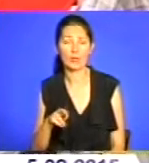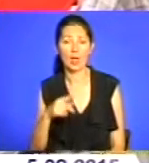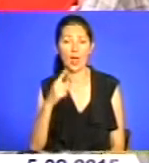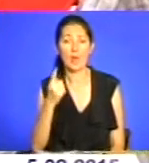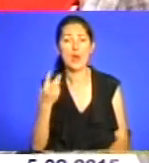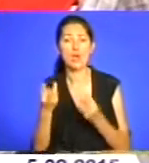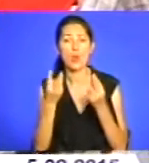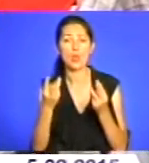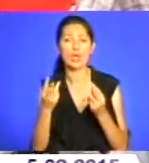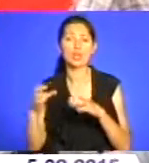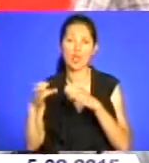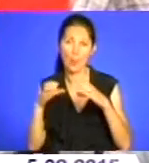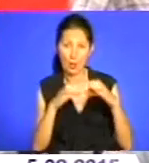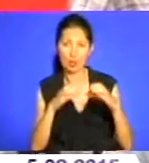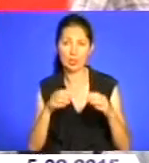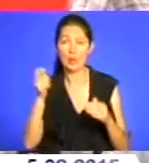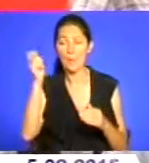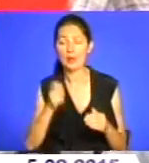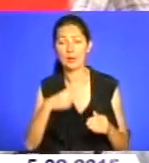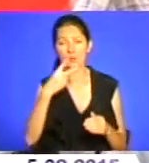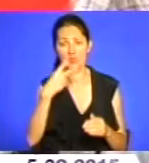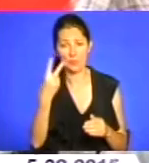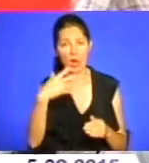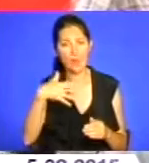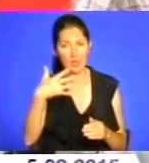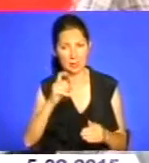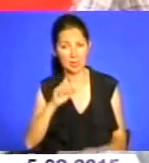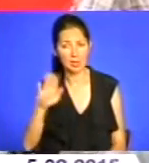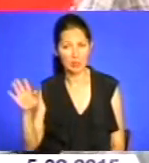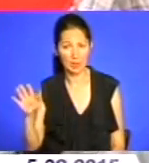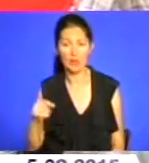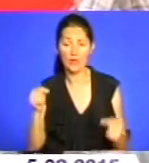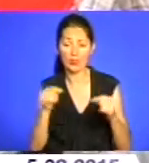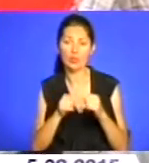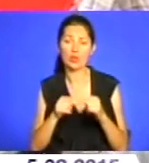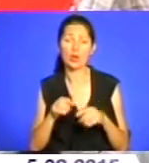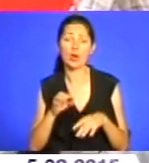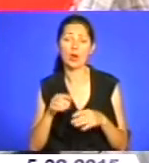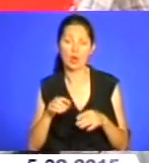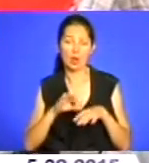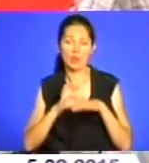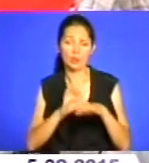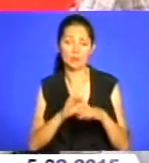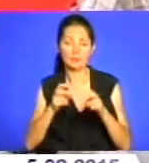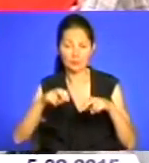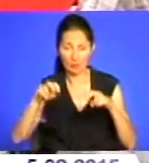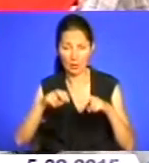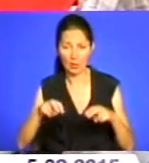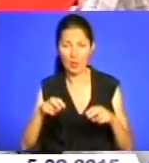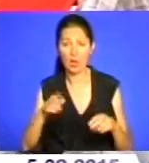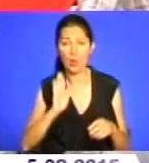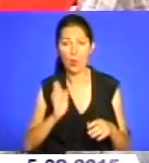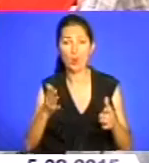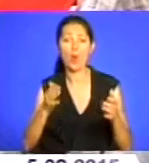Перший пожежний підрозділ прибув в 22 годині 50 хвилин. І, відповідно, провівши розвідку, було прийнято рішення про